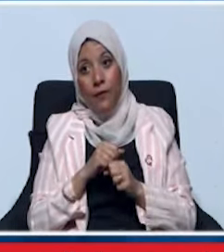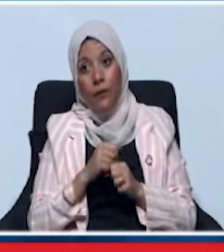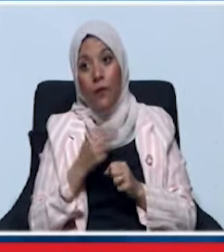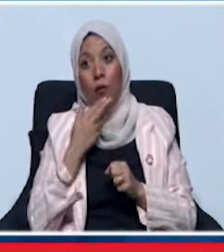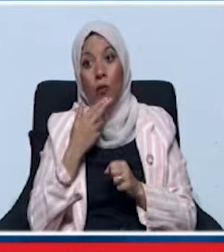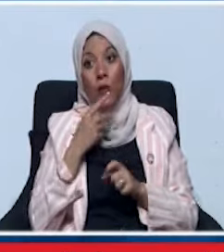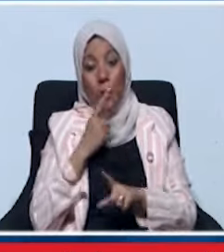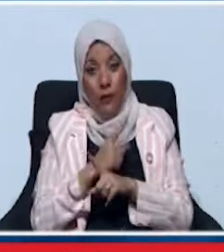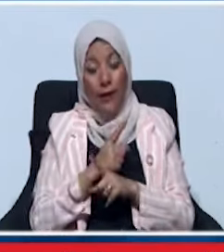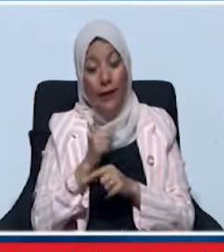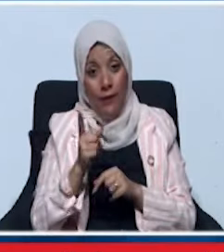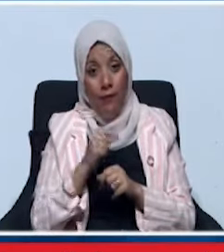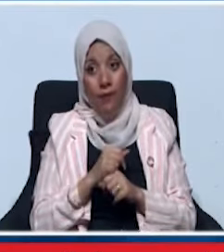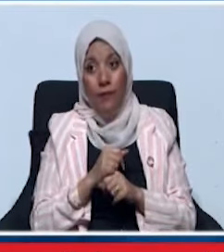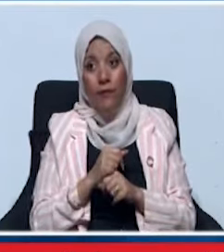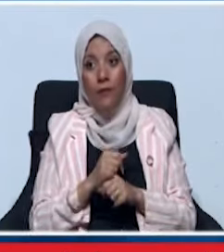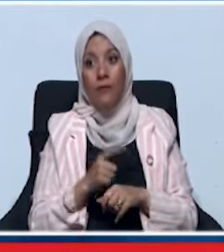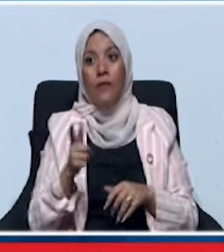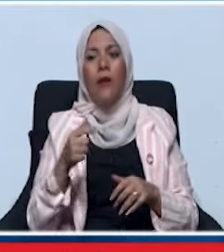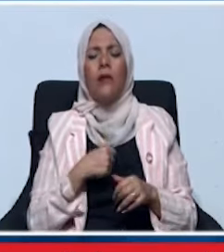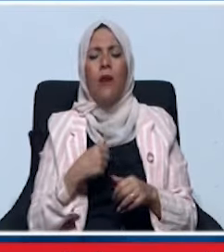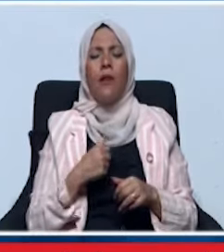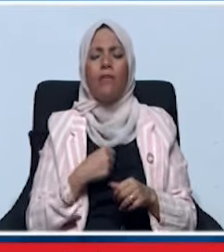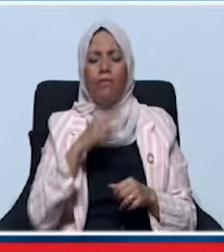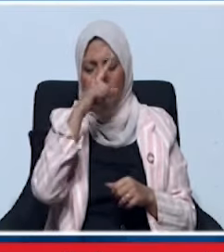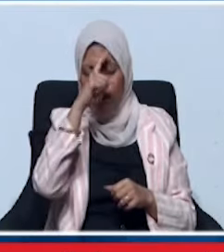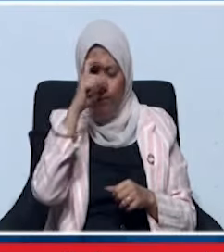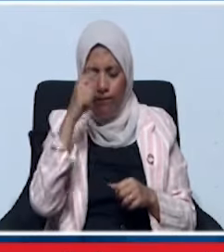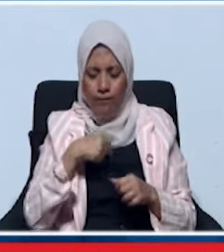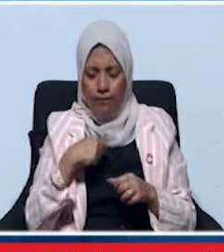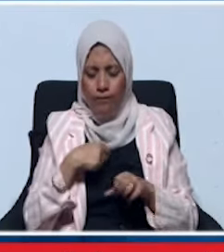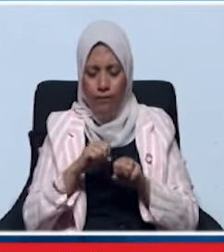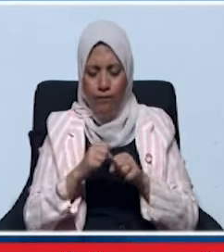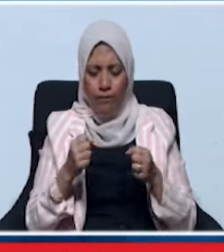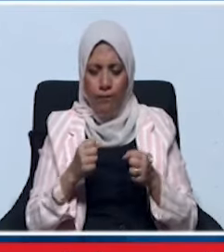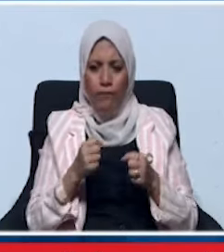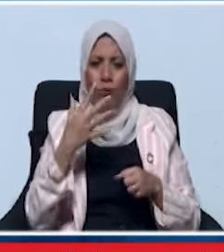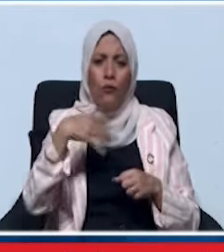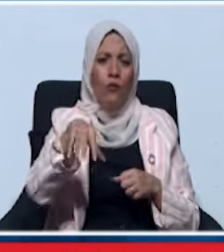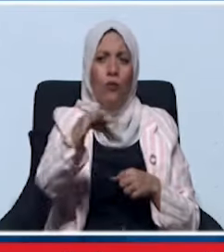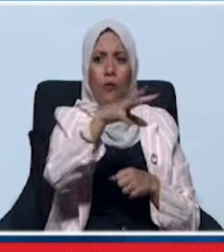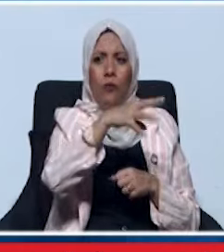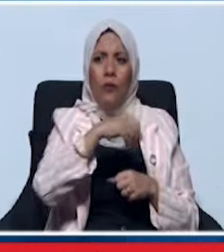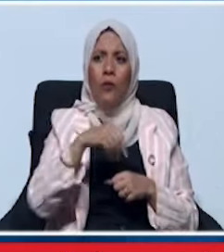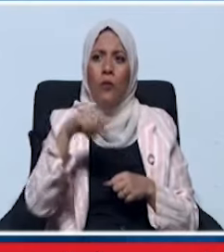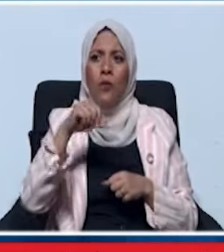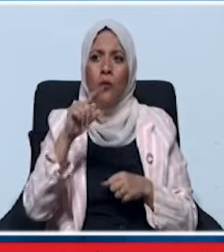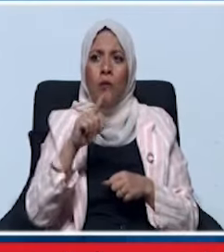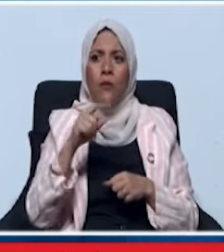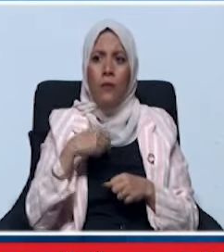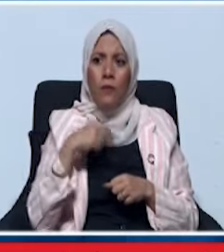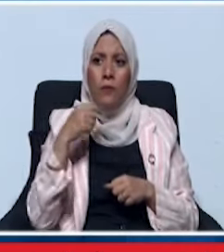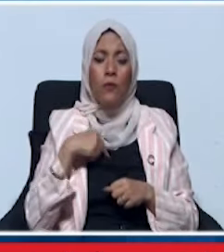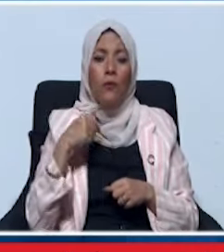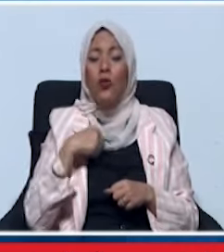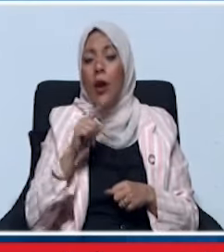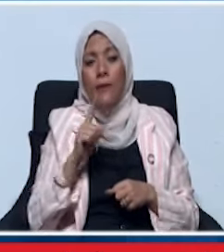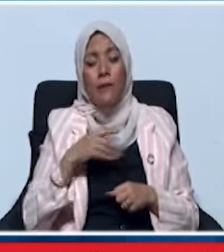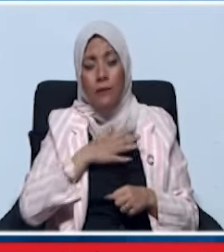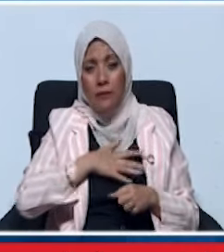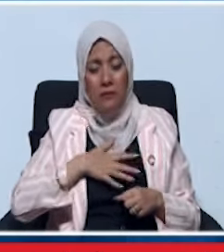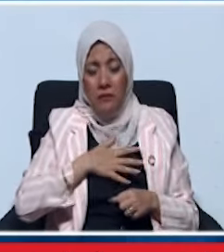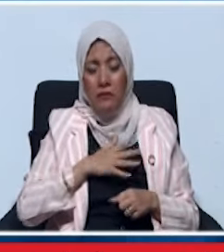عمار الشريعي ده الوجع الكبير بقى، لأنه الدنيا بقت وحشة من غيره قوي. مش أنا بس اللي حاسس بكده على فكرة، كل حد